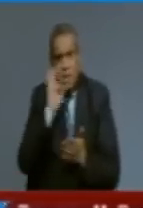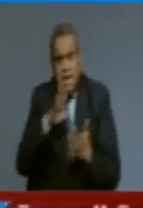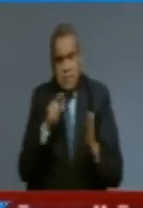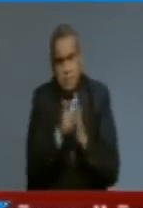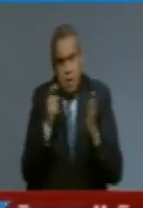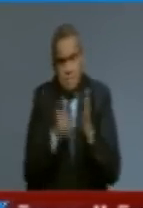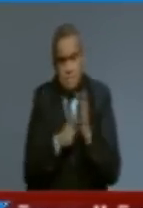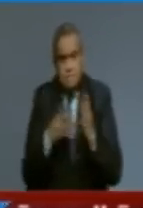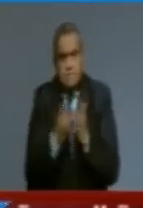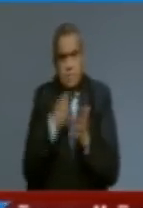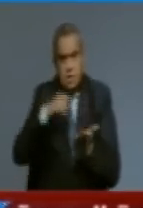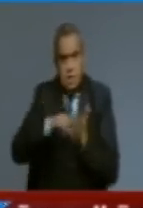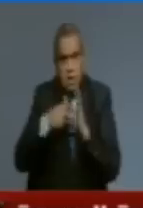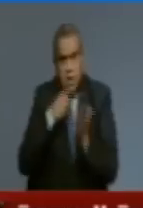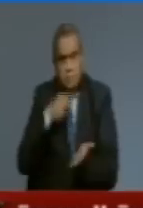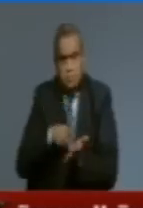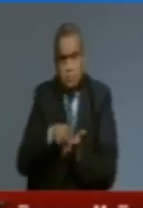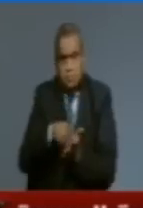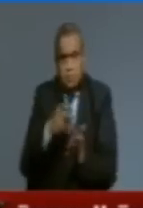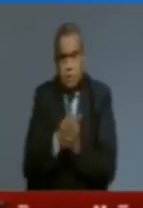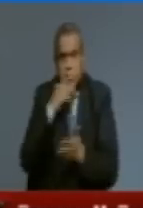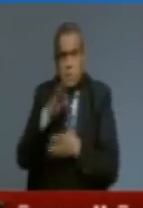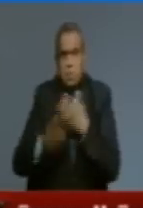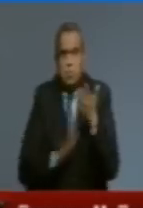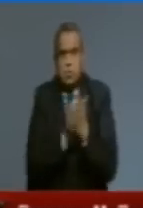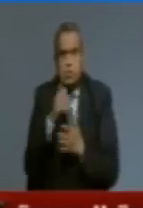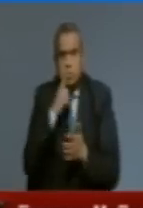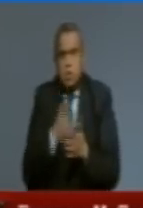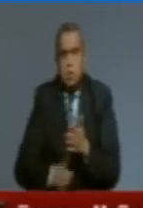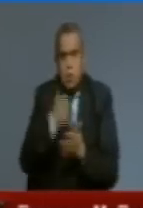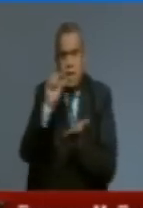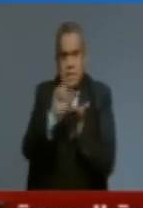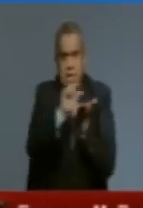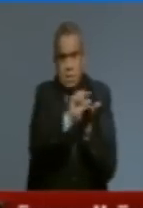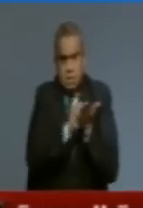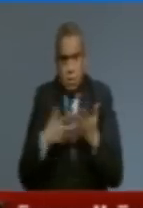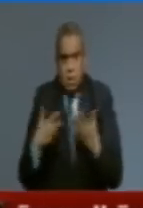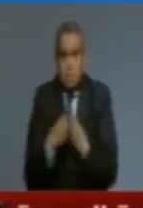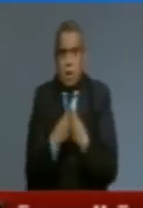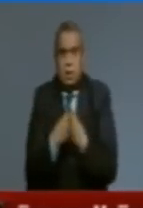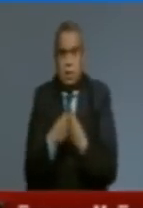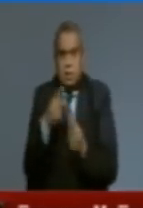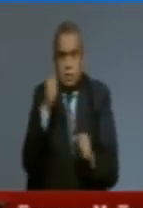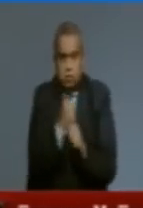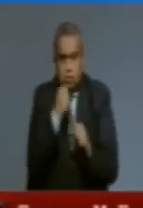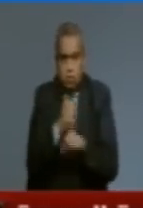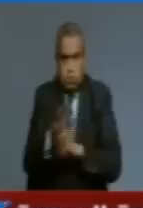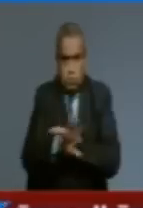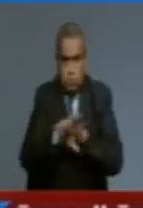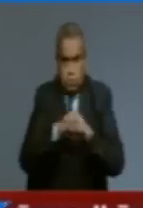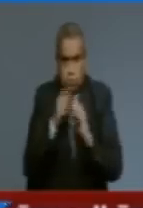نقضي على هذه المشكلة في بلادنا. نحن نعمل على أساس